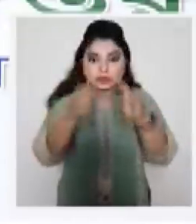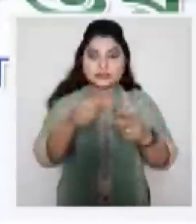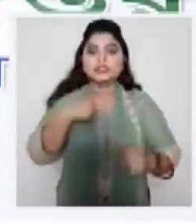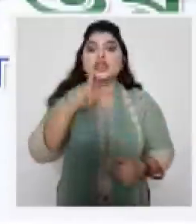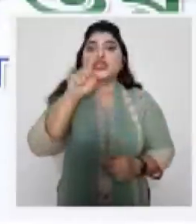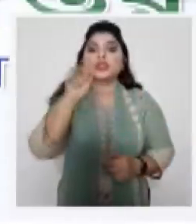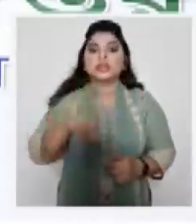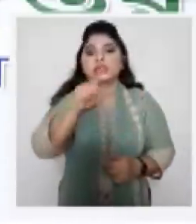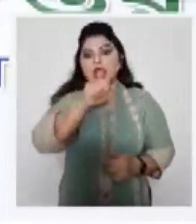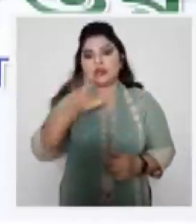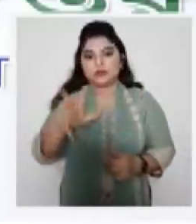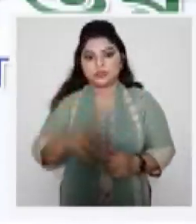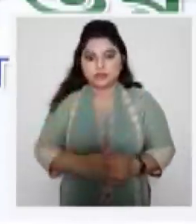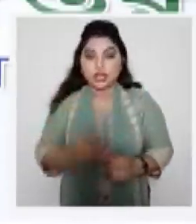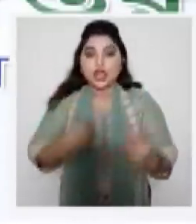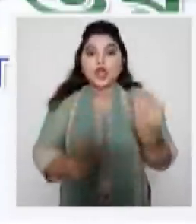আছেন 10,026 জন।